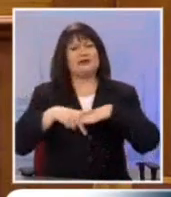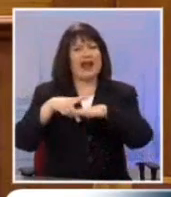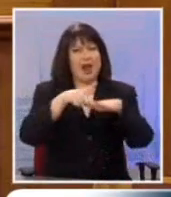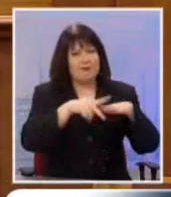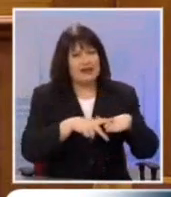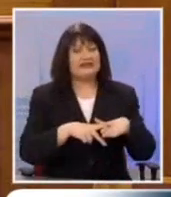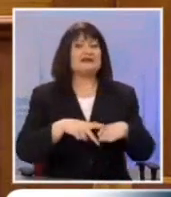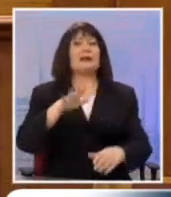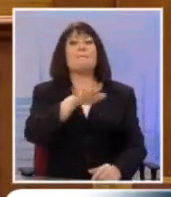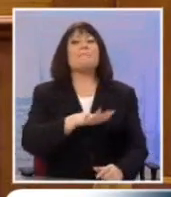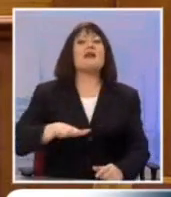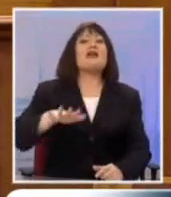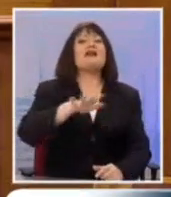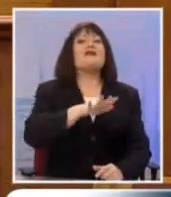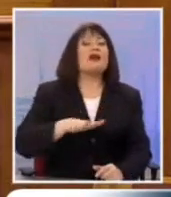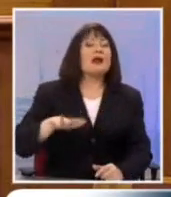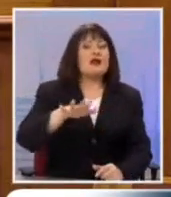για τις περιφερειακές